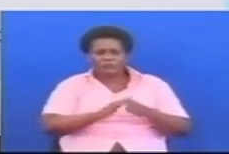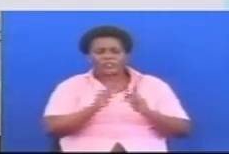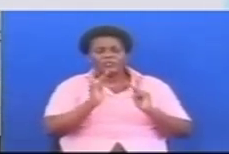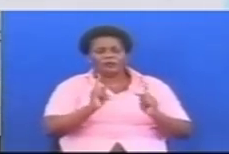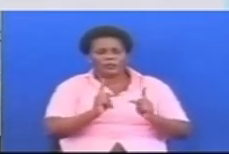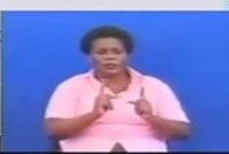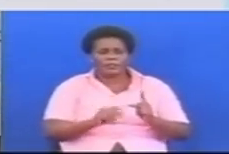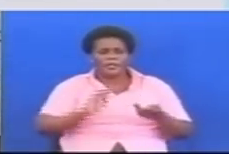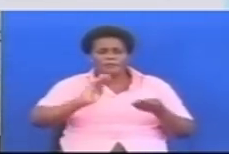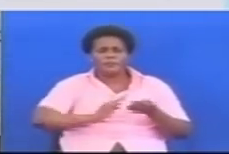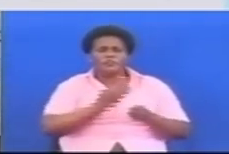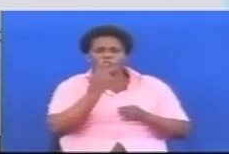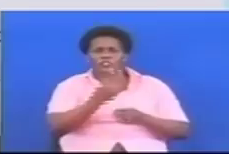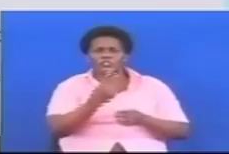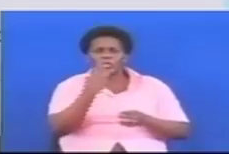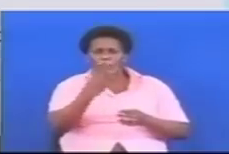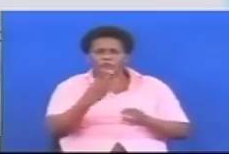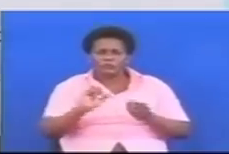bilioni